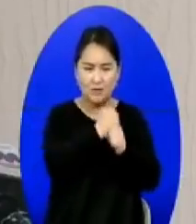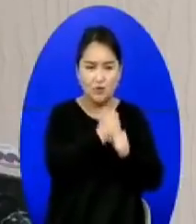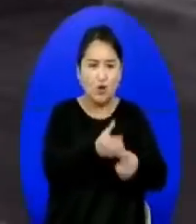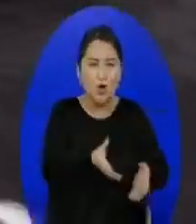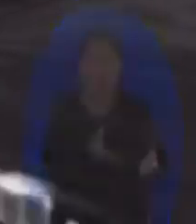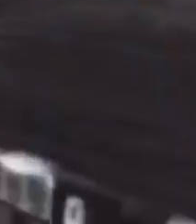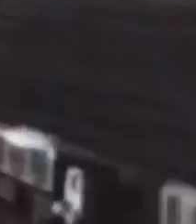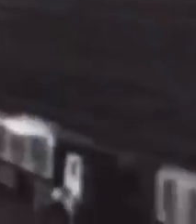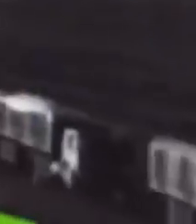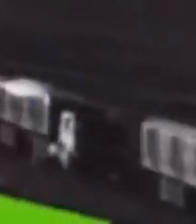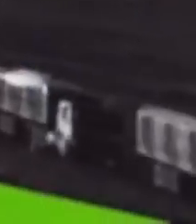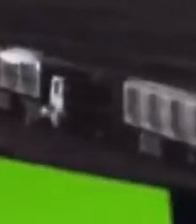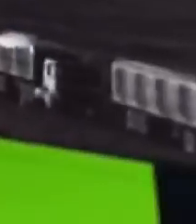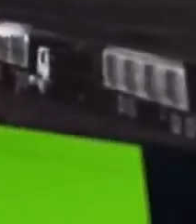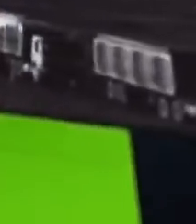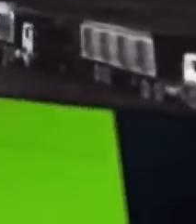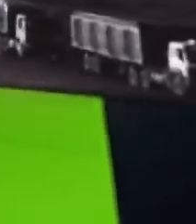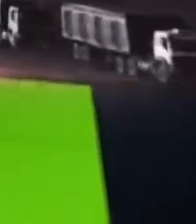байгаа.